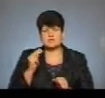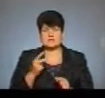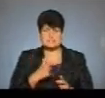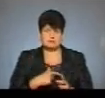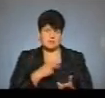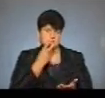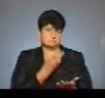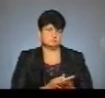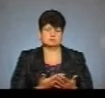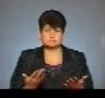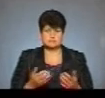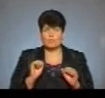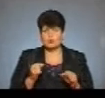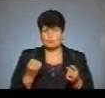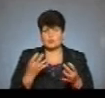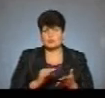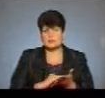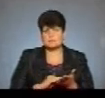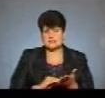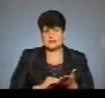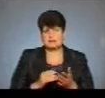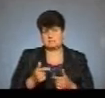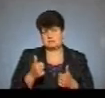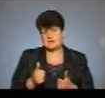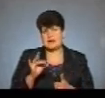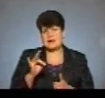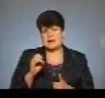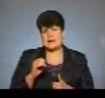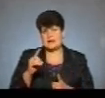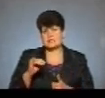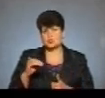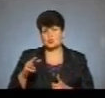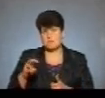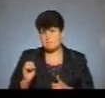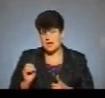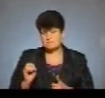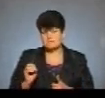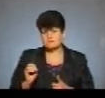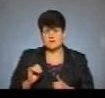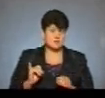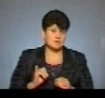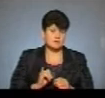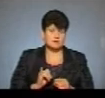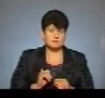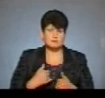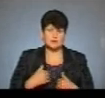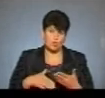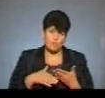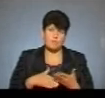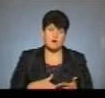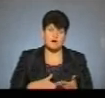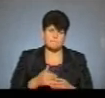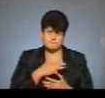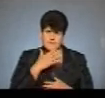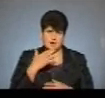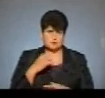презентувати потрібно, може просто написати класне резюме із хорошим фахівцем. І таким чином, звичайно, ми допомагаємо, ми досить